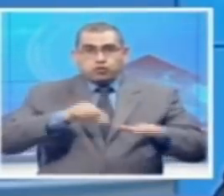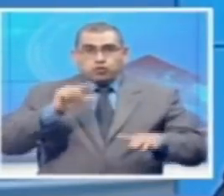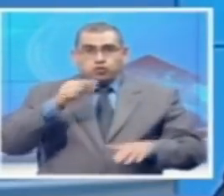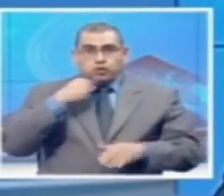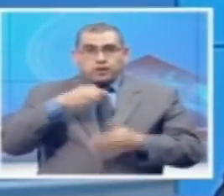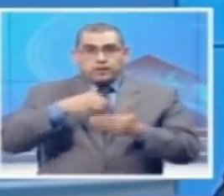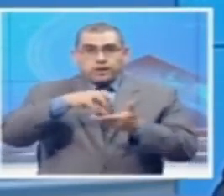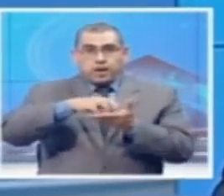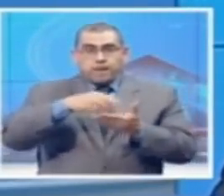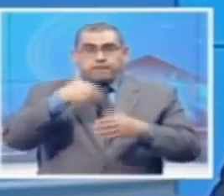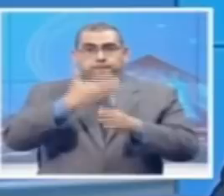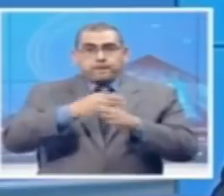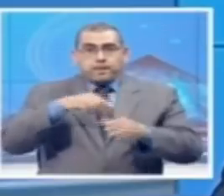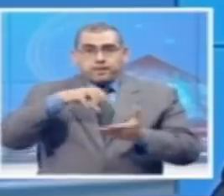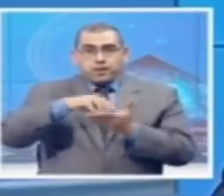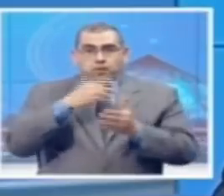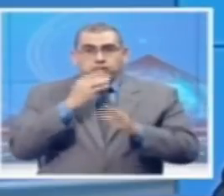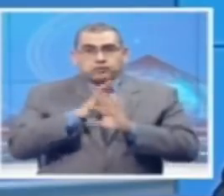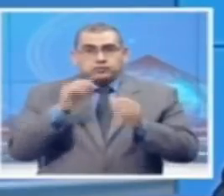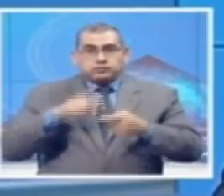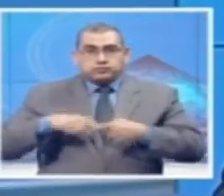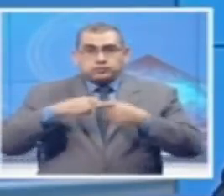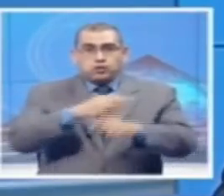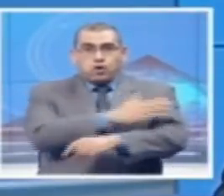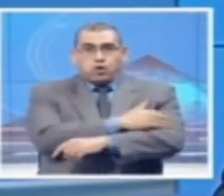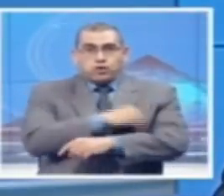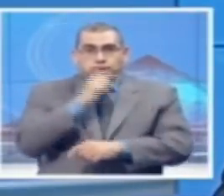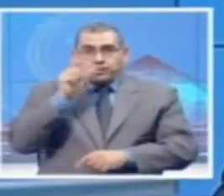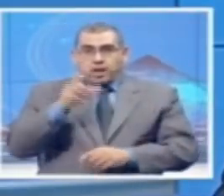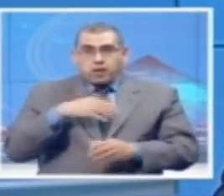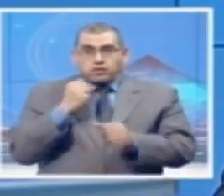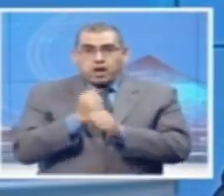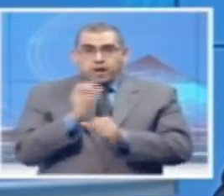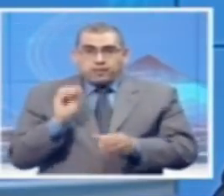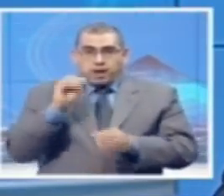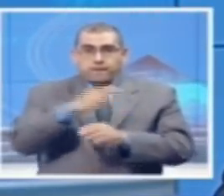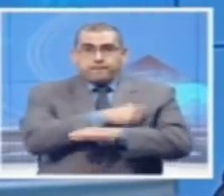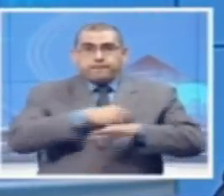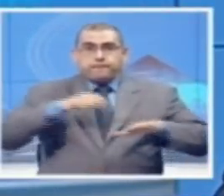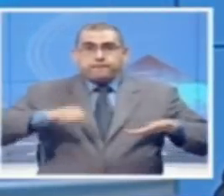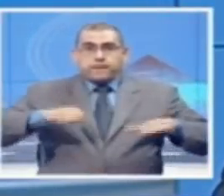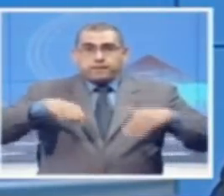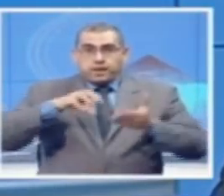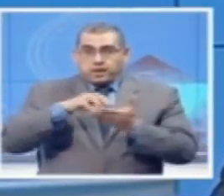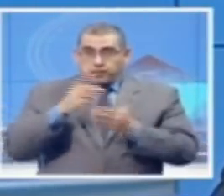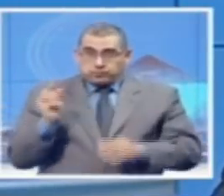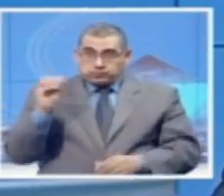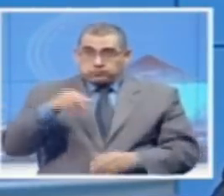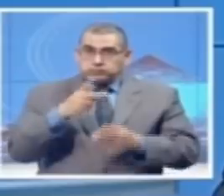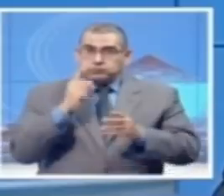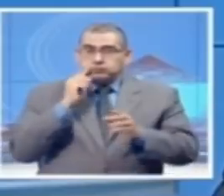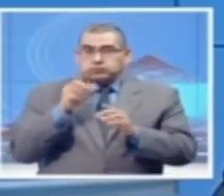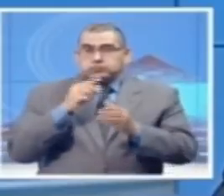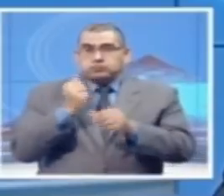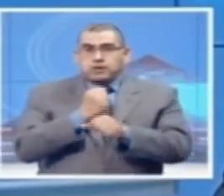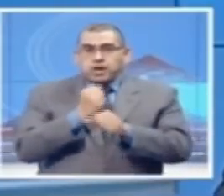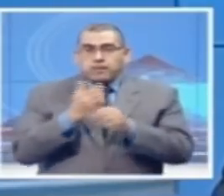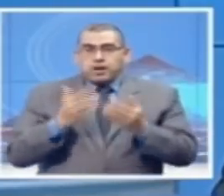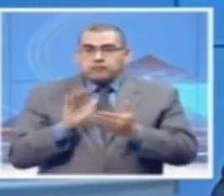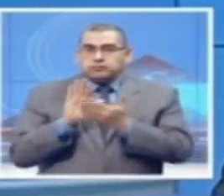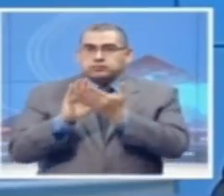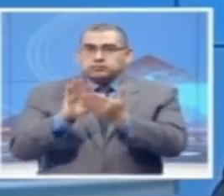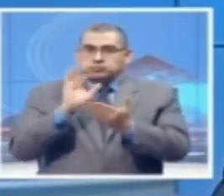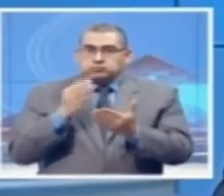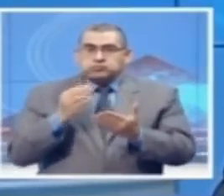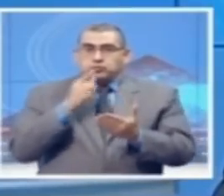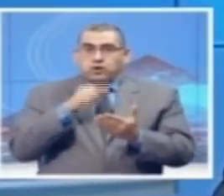هيئة قضايا الدولة لإتمام نقل العضوات الراغبات في الالتحاق بالعمل قاضيات في مجلس الدولة وعمل الأفضل التيسيرة لهن.